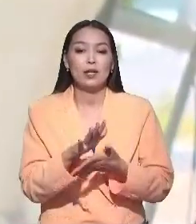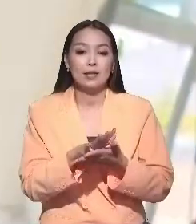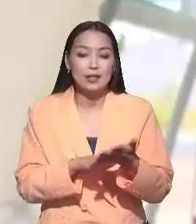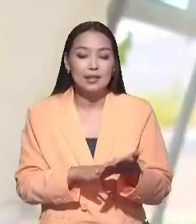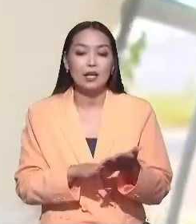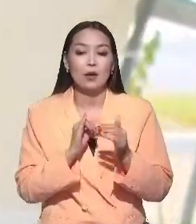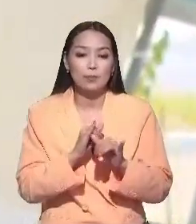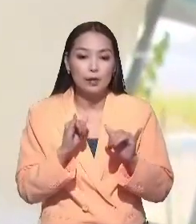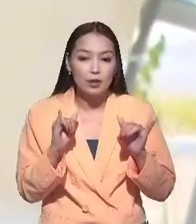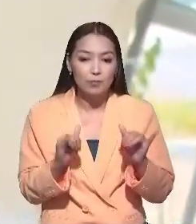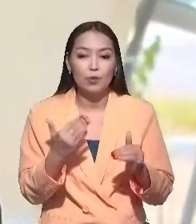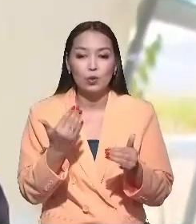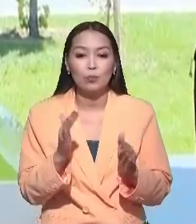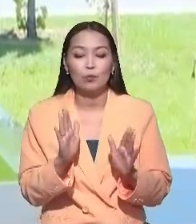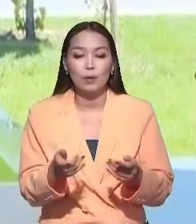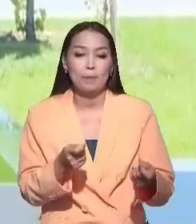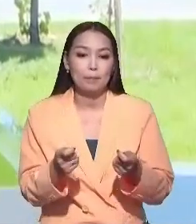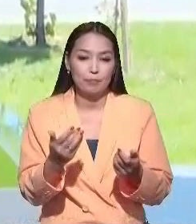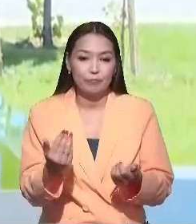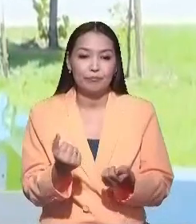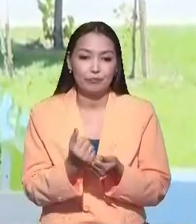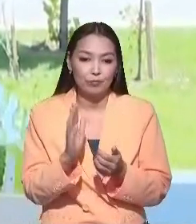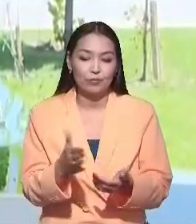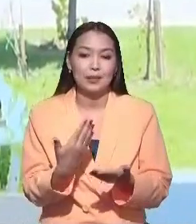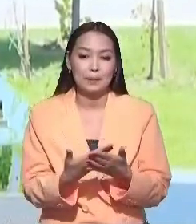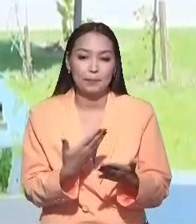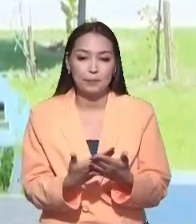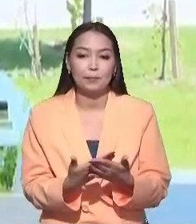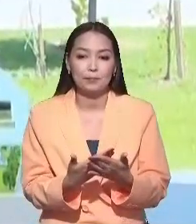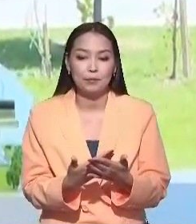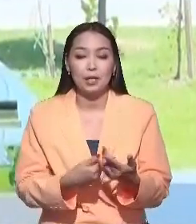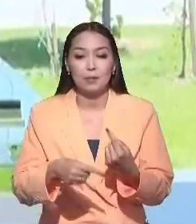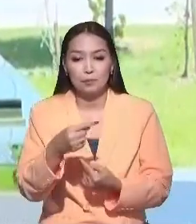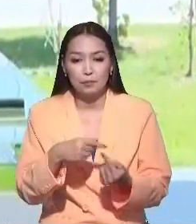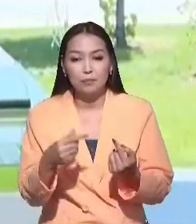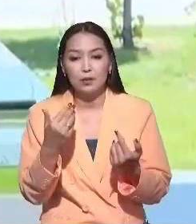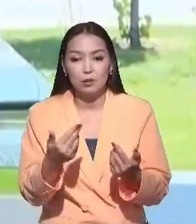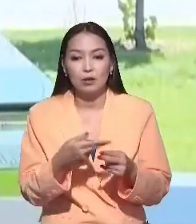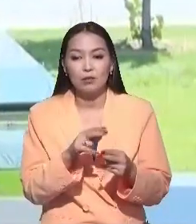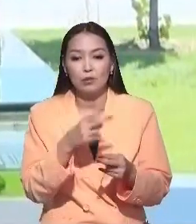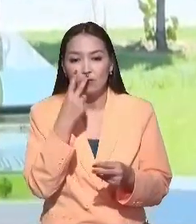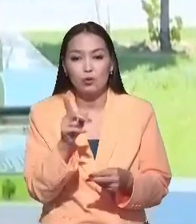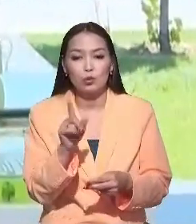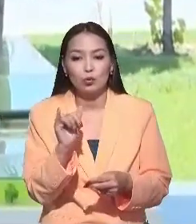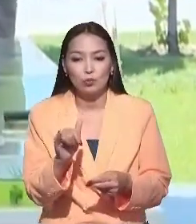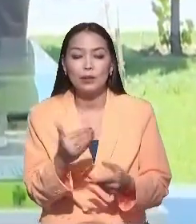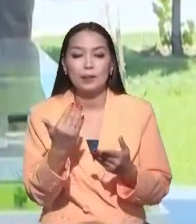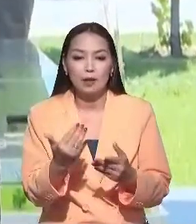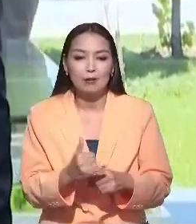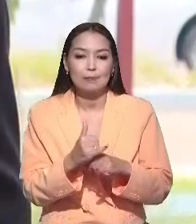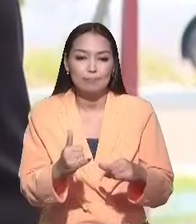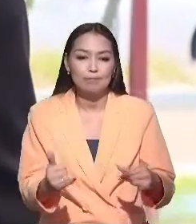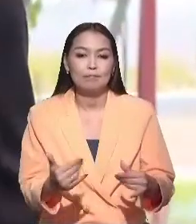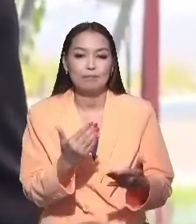мы, как правительство, будем поддерживать всемерно. Ну и, естественно, бизнес, я вижу, у вас у самих стремление есть